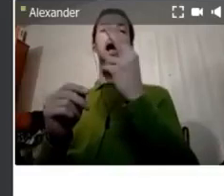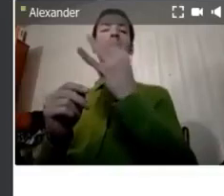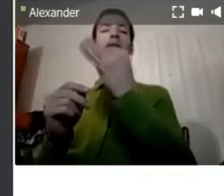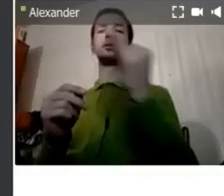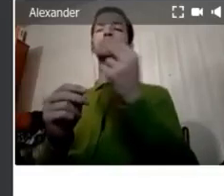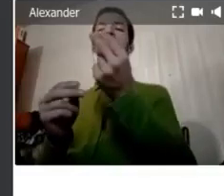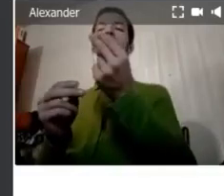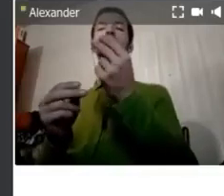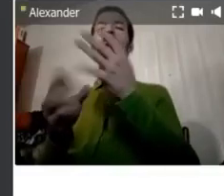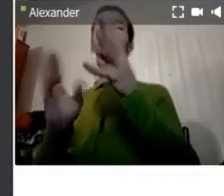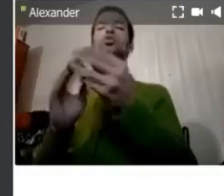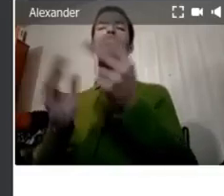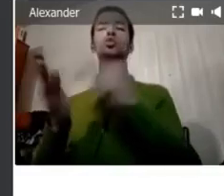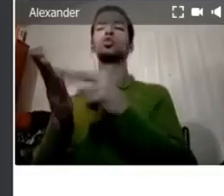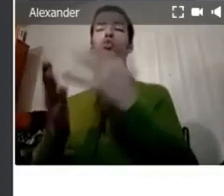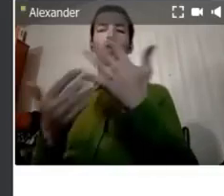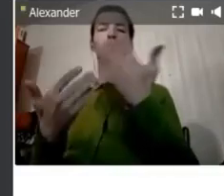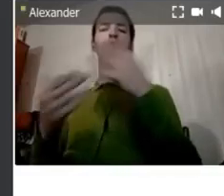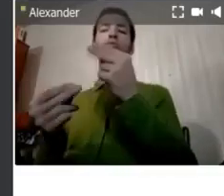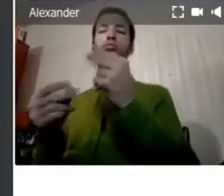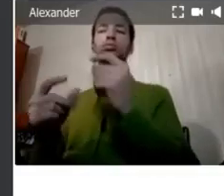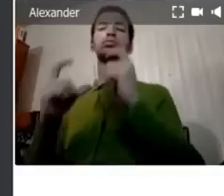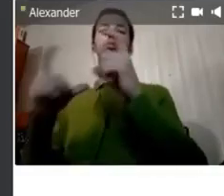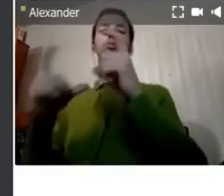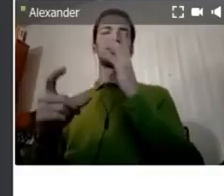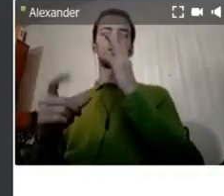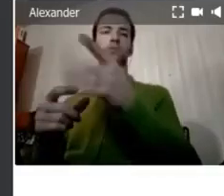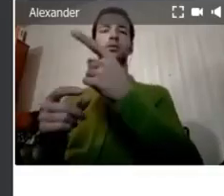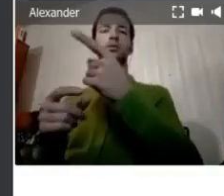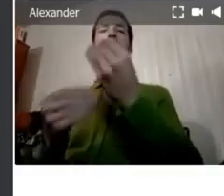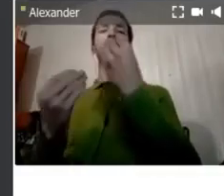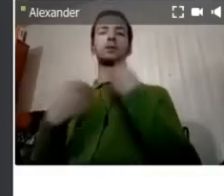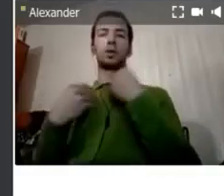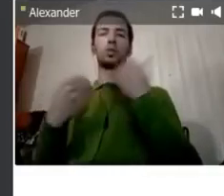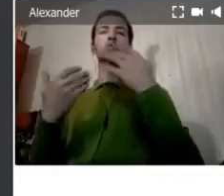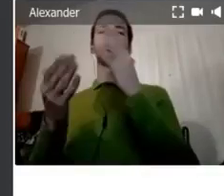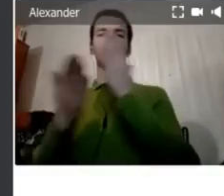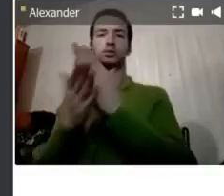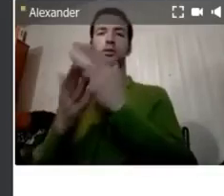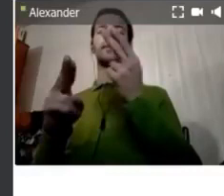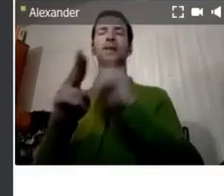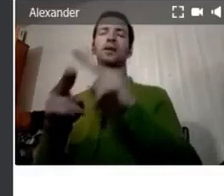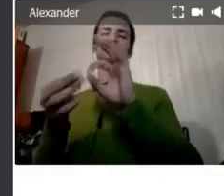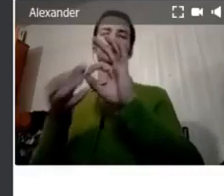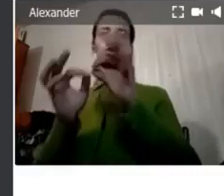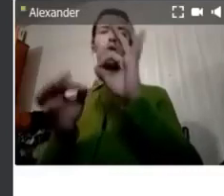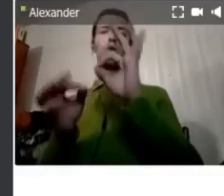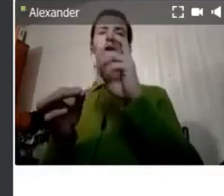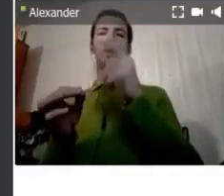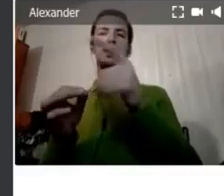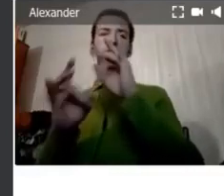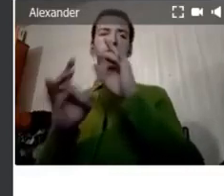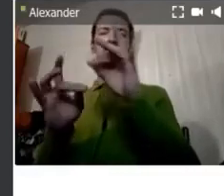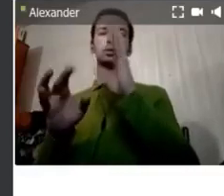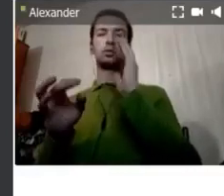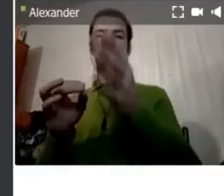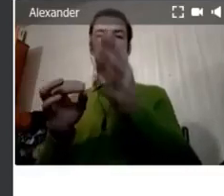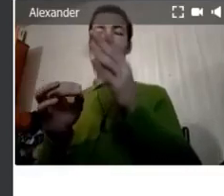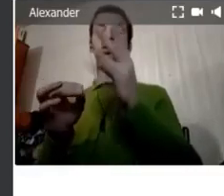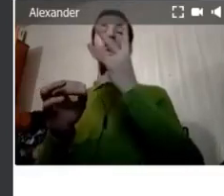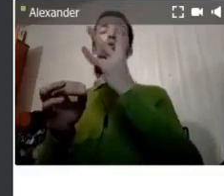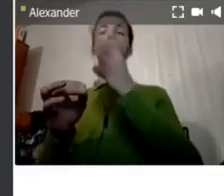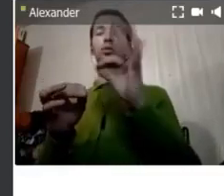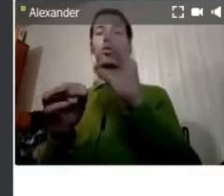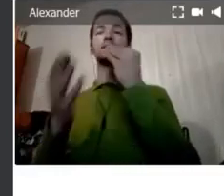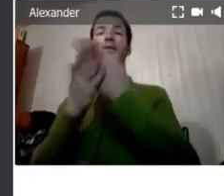модель, которая позволяет вам без приглашения зарабатывать. То есть мы, грубо говоря, открыли два маркетинга, сделали